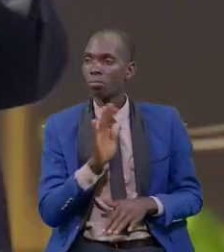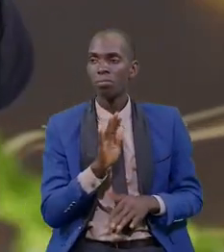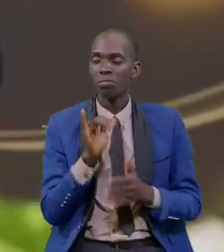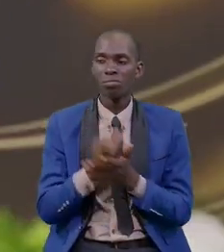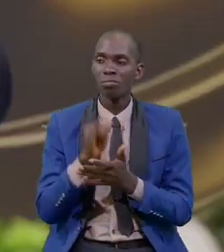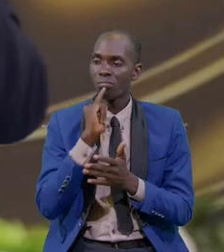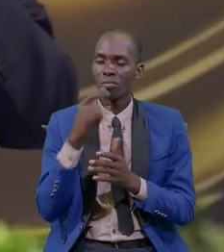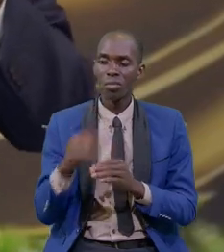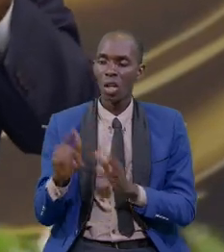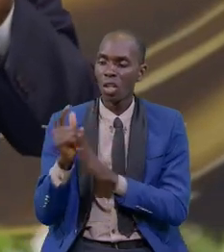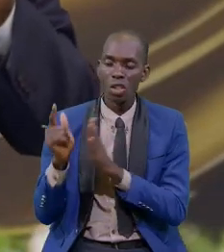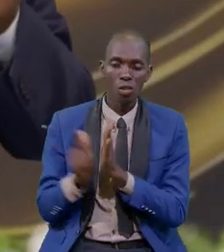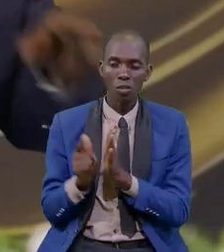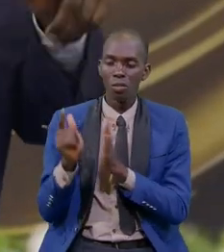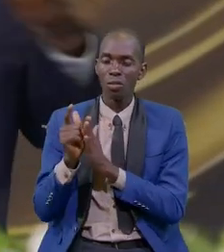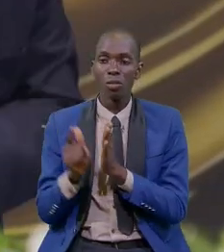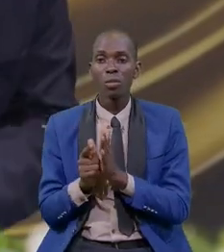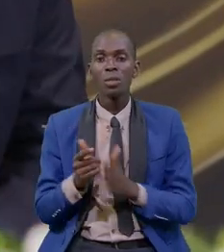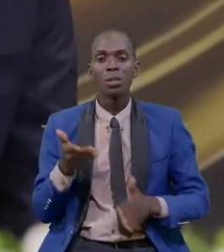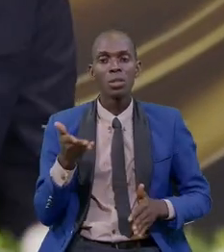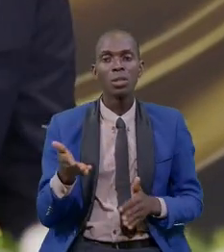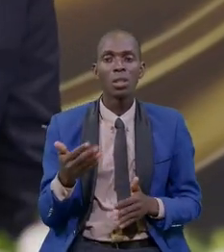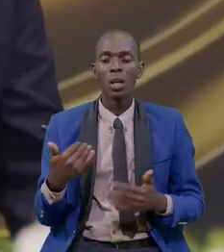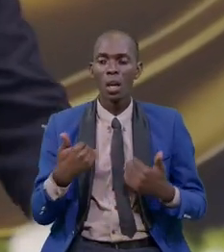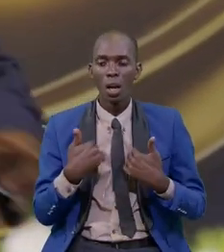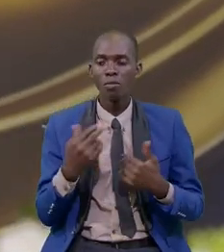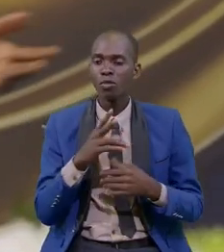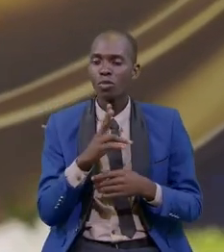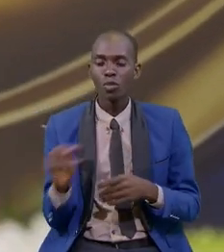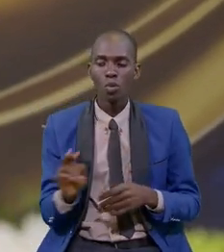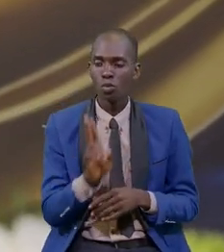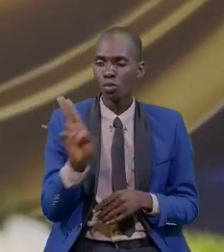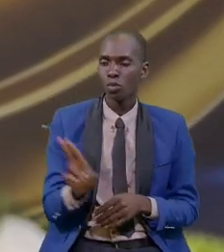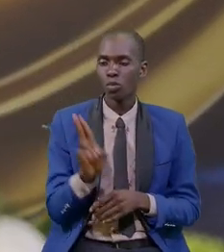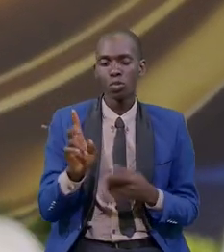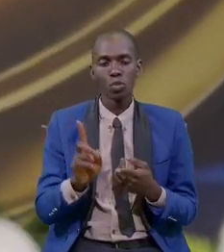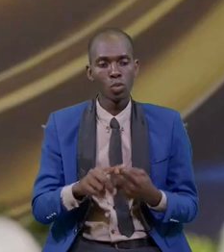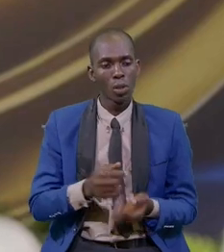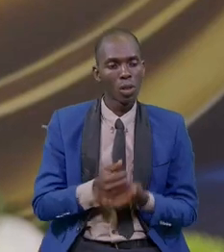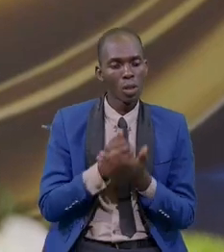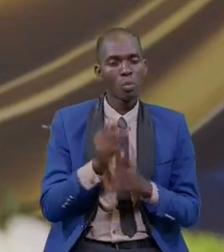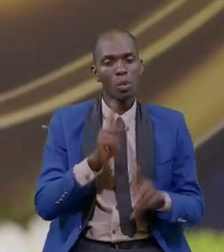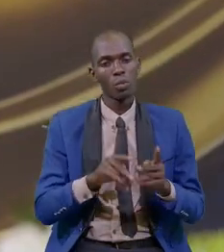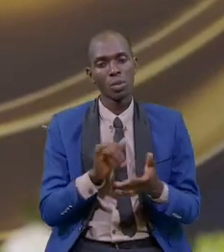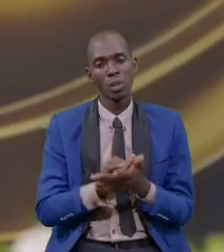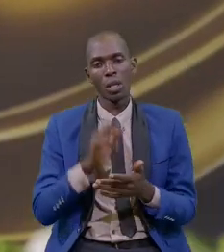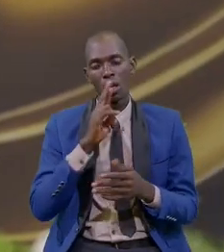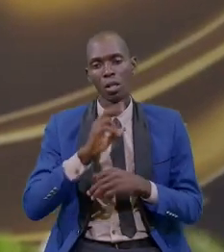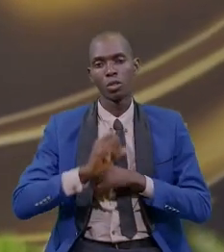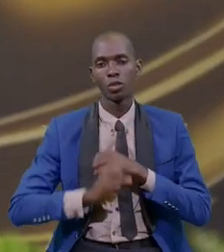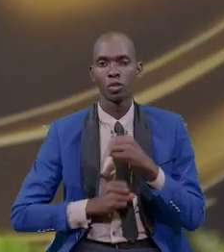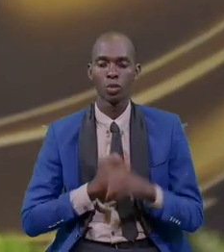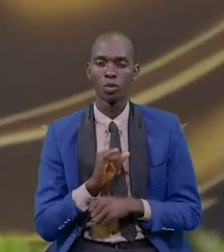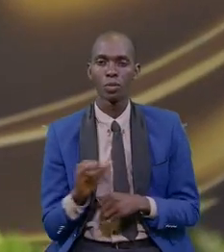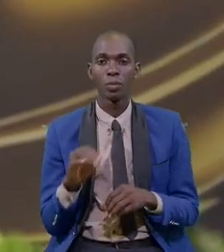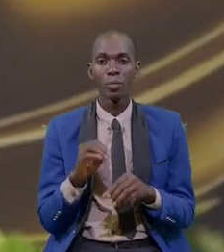doctrine. Et cela ne veut rien dire sur la terre. Ils n'ont aucune utilité sur la terre pour les gens qui sont en train de souffrir. Regardez le verset 32. Le